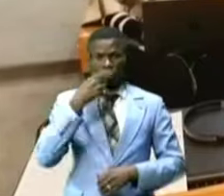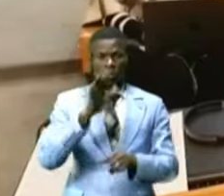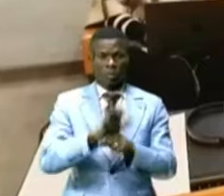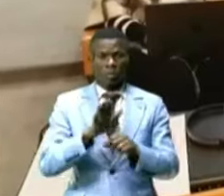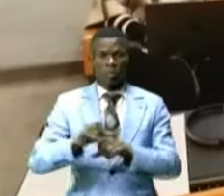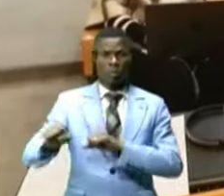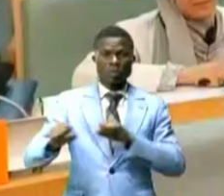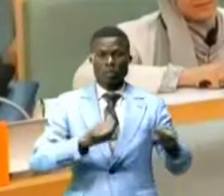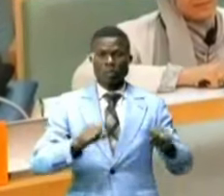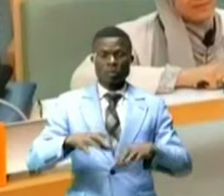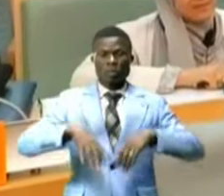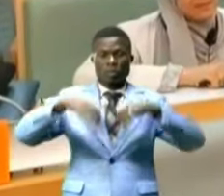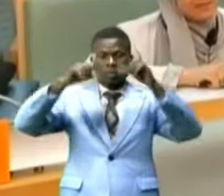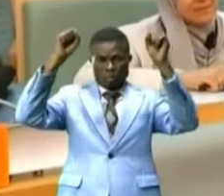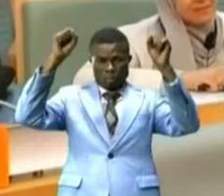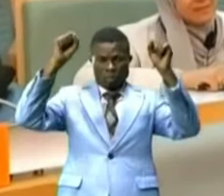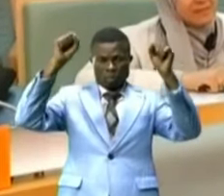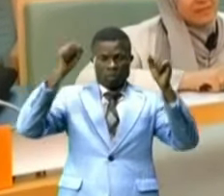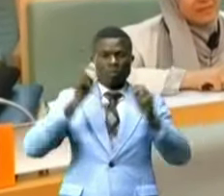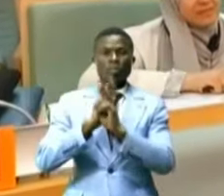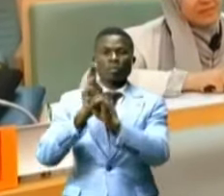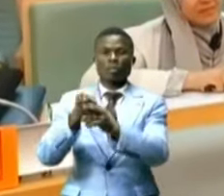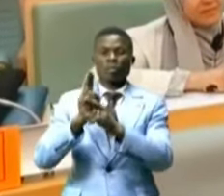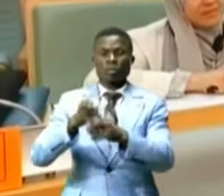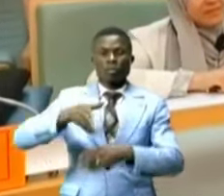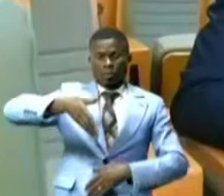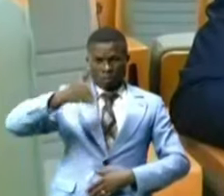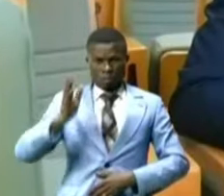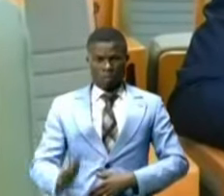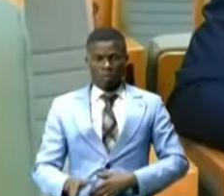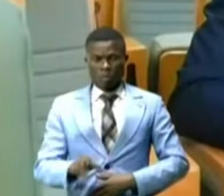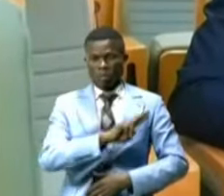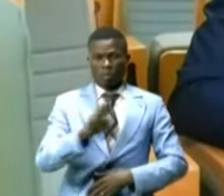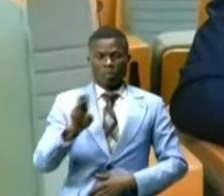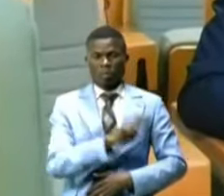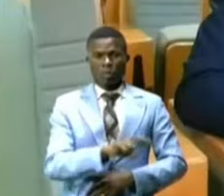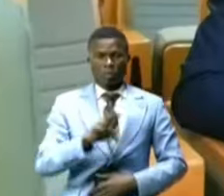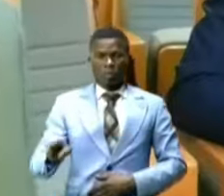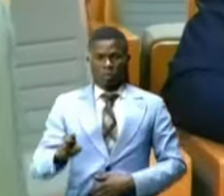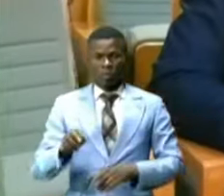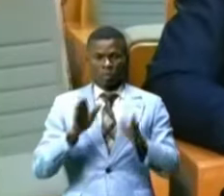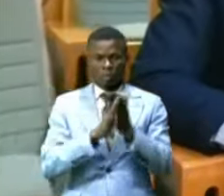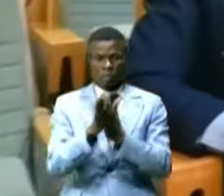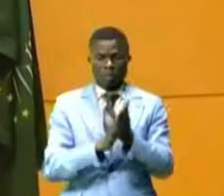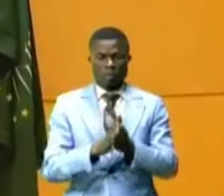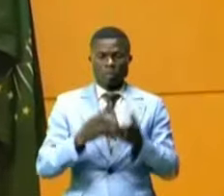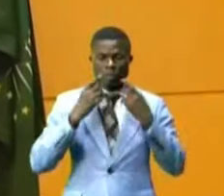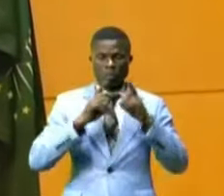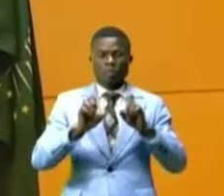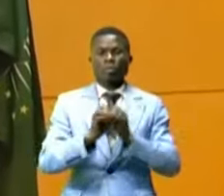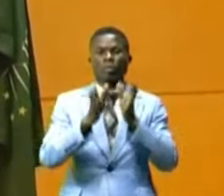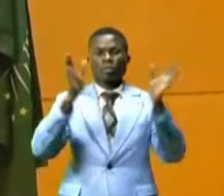l'examen et adoption des rapports des experts 2022 relatifs à la déclaration